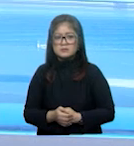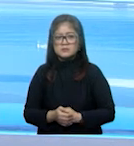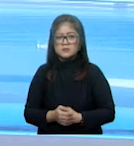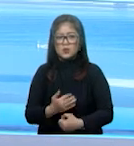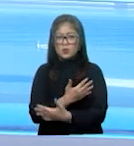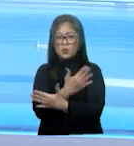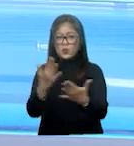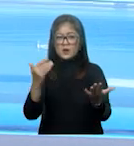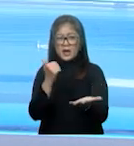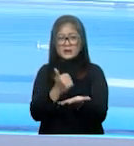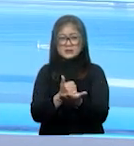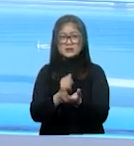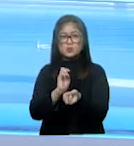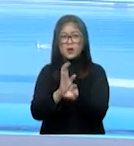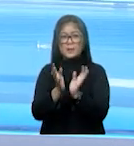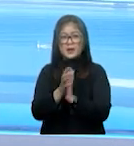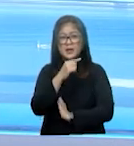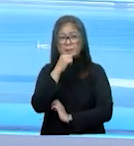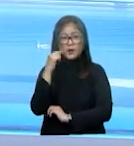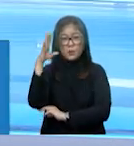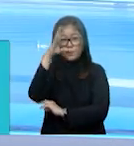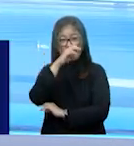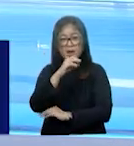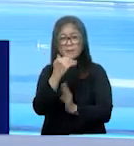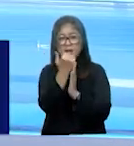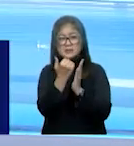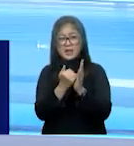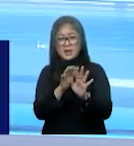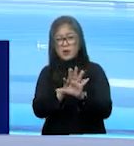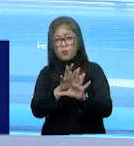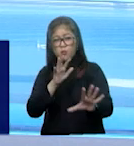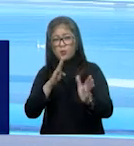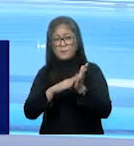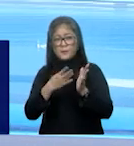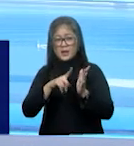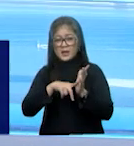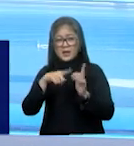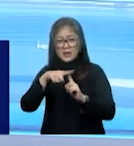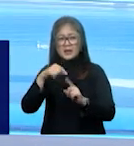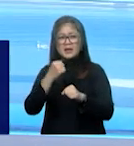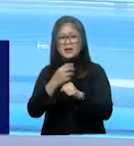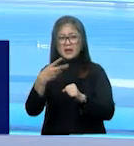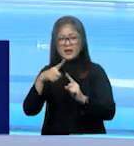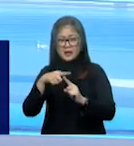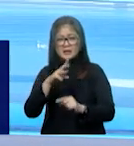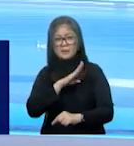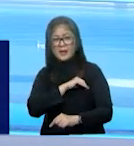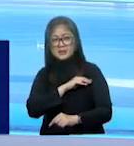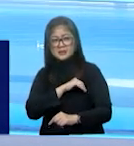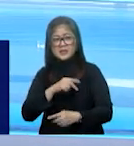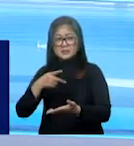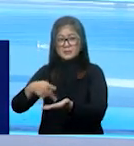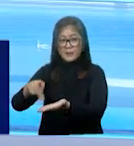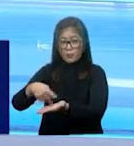bisa warga Surabaya pada minggu malam memadati acara meet and great pada pemain timnas dengan Timnas Palestina dan antusias warga